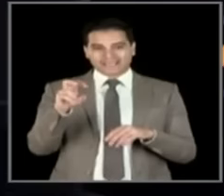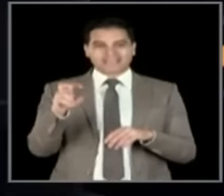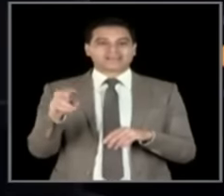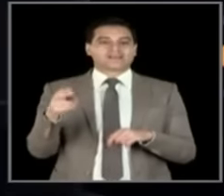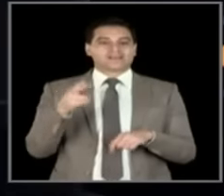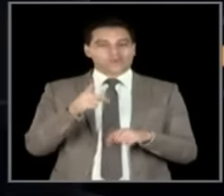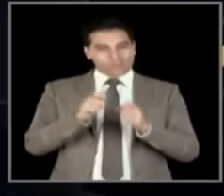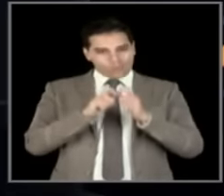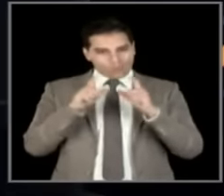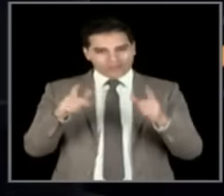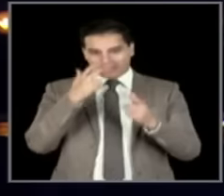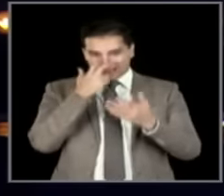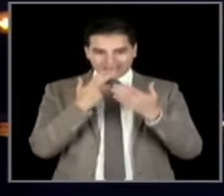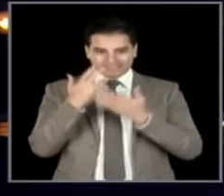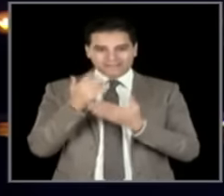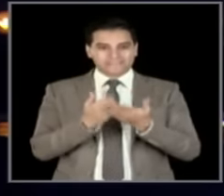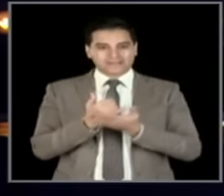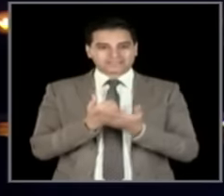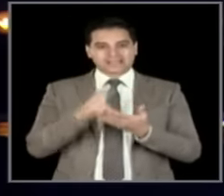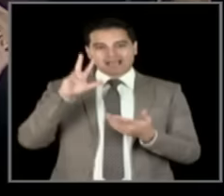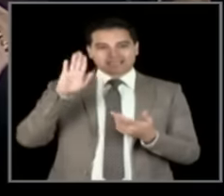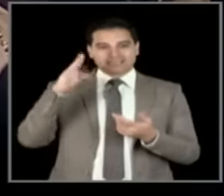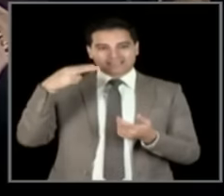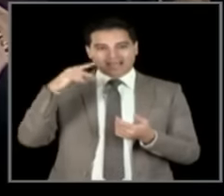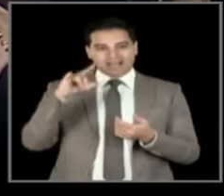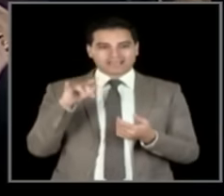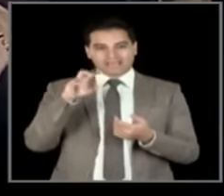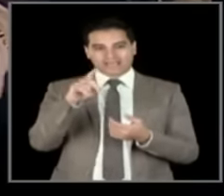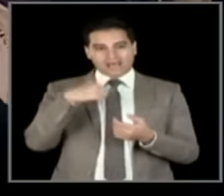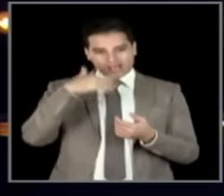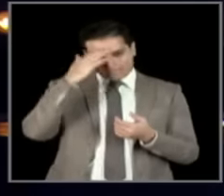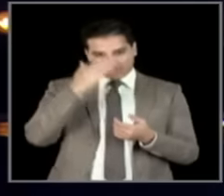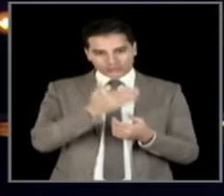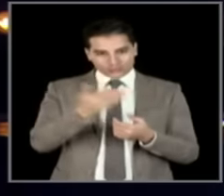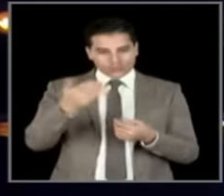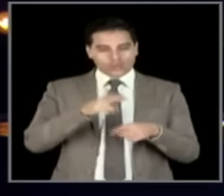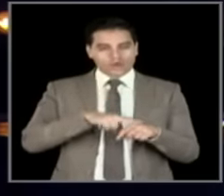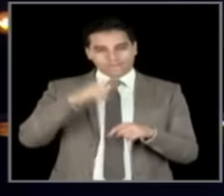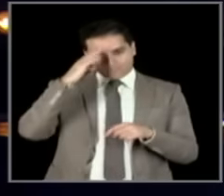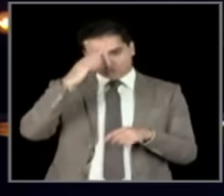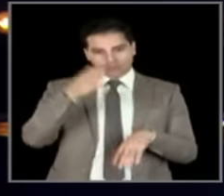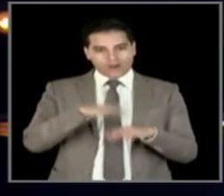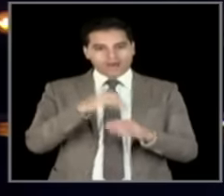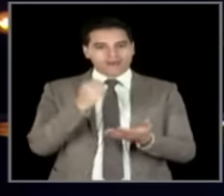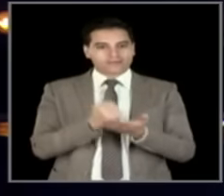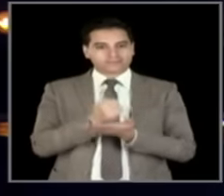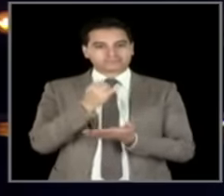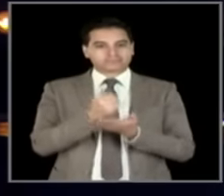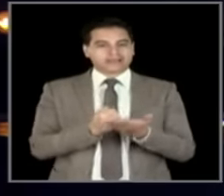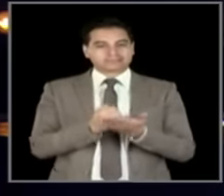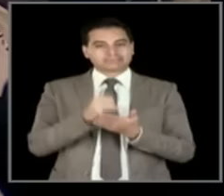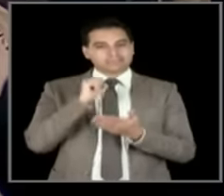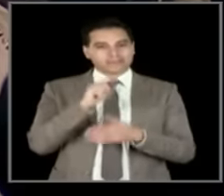مدرسه السعديه في البلد بصمه محترمه انا بشكركم وبشكر القائمين على